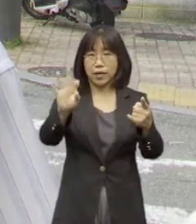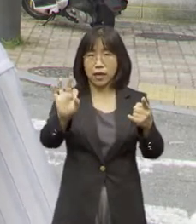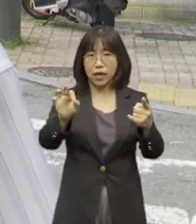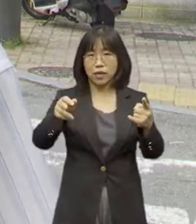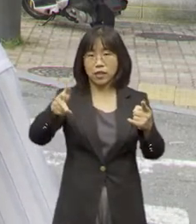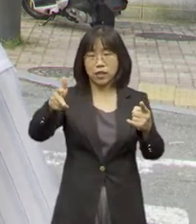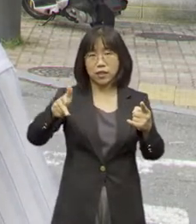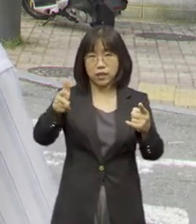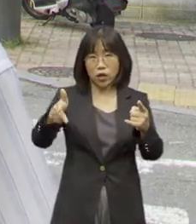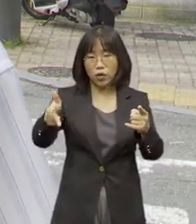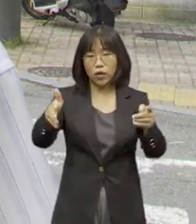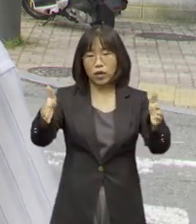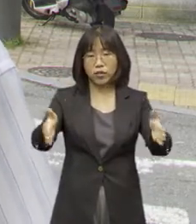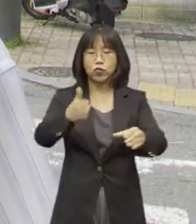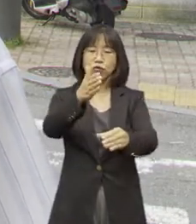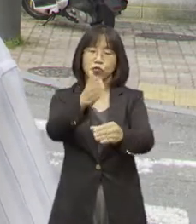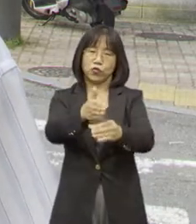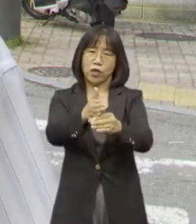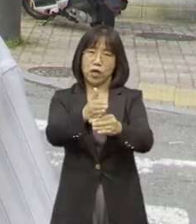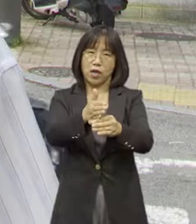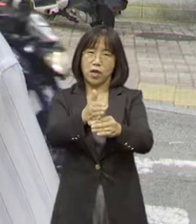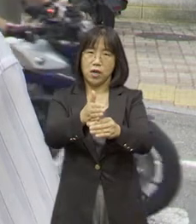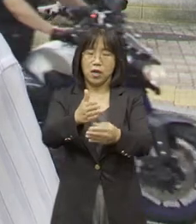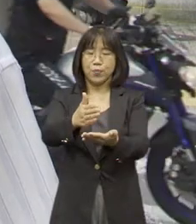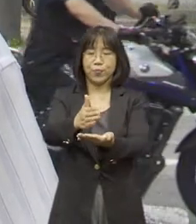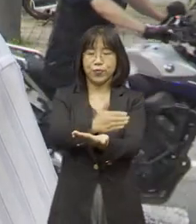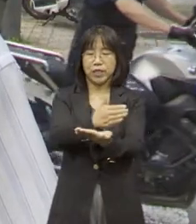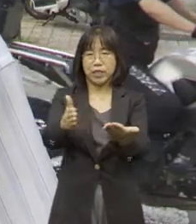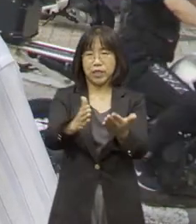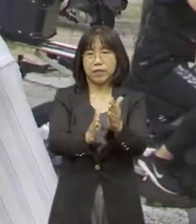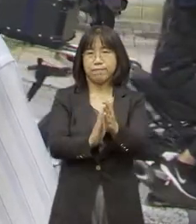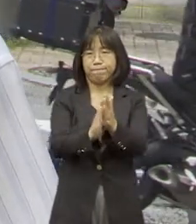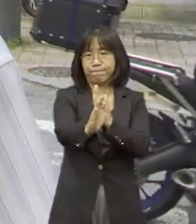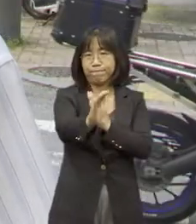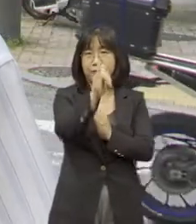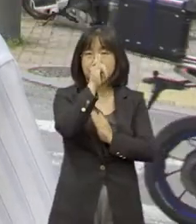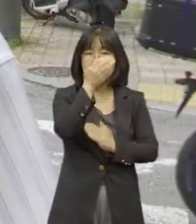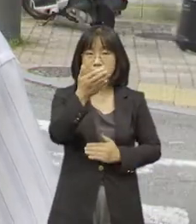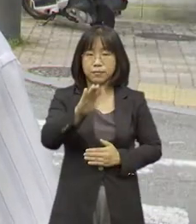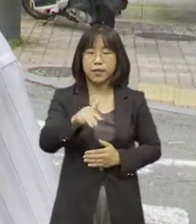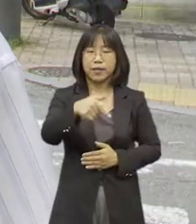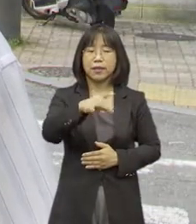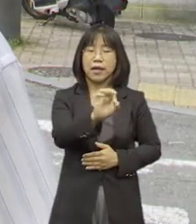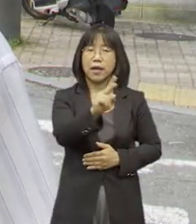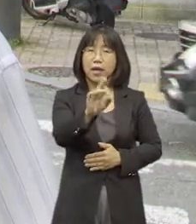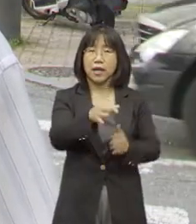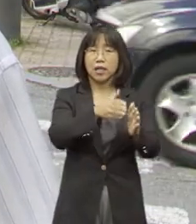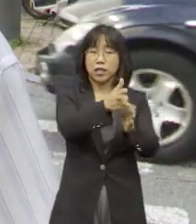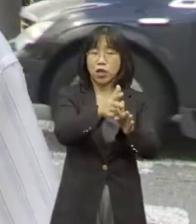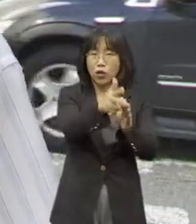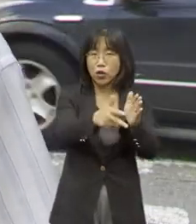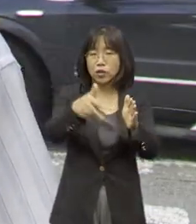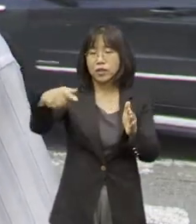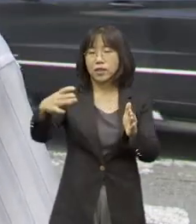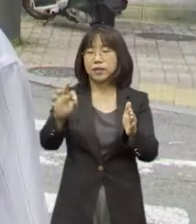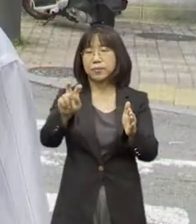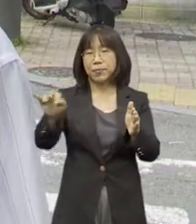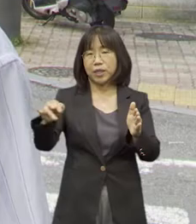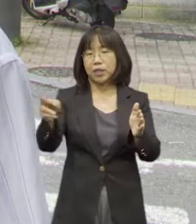무단횡단 금지 표시가 중앙분리대가 있습니다. 근데 가양역에서부터 증미역까지는